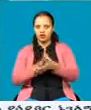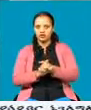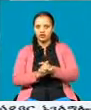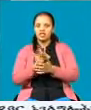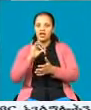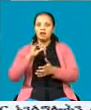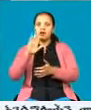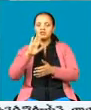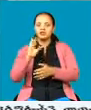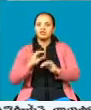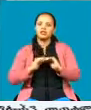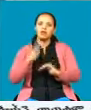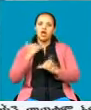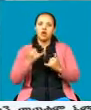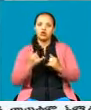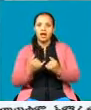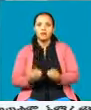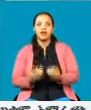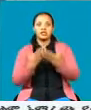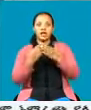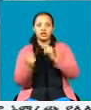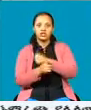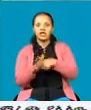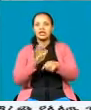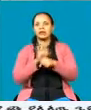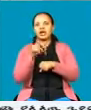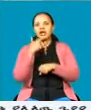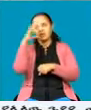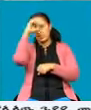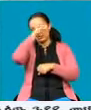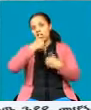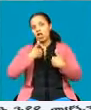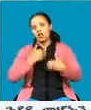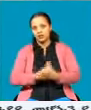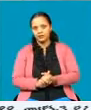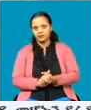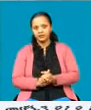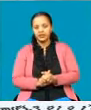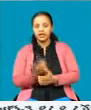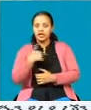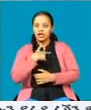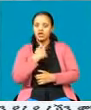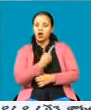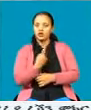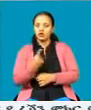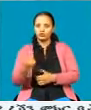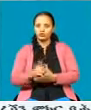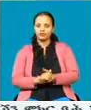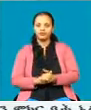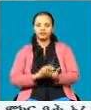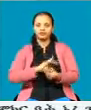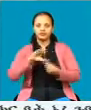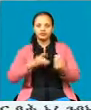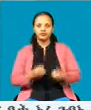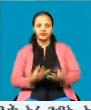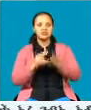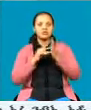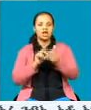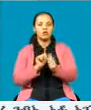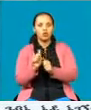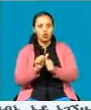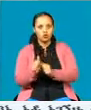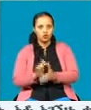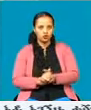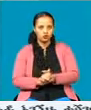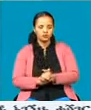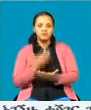በላይ አሁን ያባዛነው ዘር ይበቃል የሚል ግምታ ነው ያለን። ኢቨን ከኛ አንዳንዱ እኛ ክልል ከተባዛው ለምሳሌ የበቆሎ